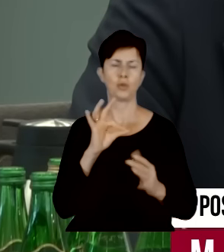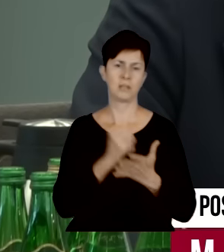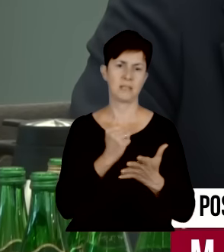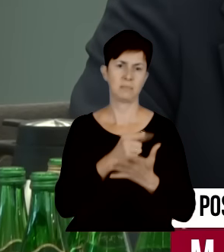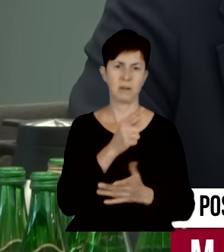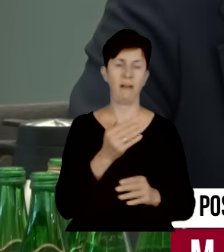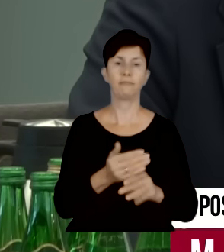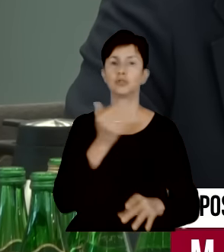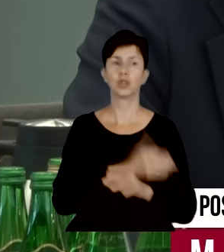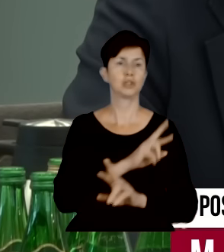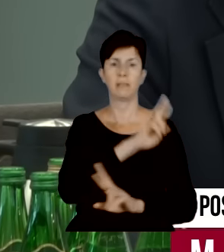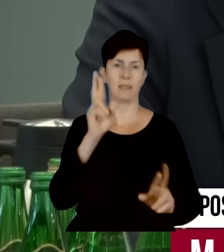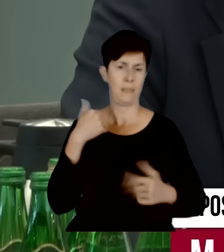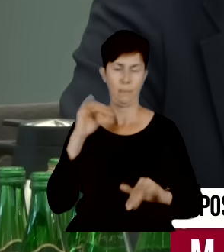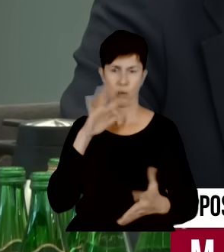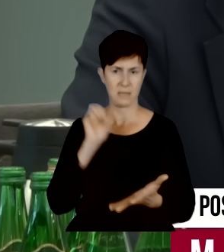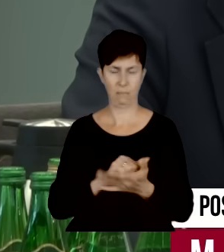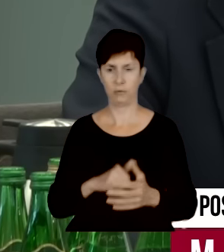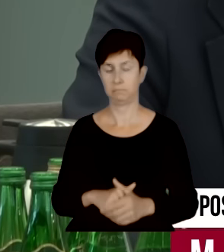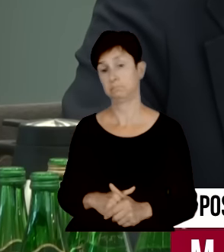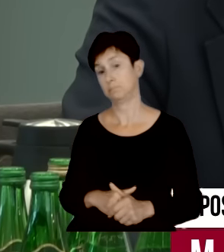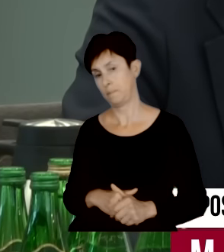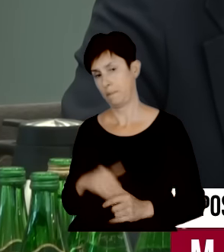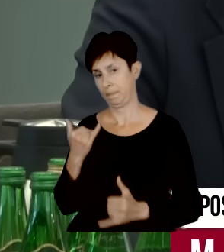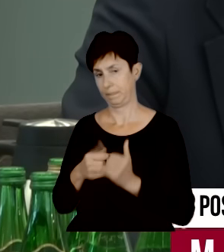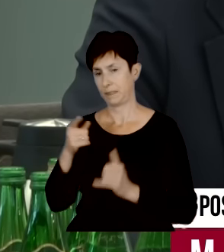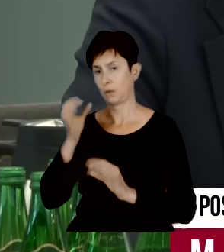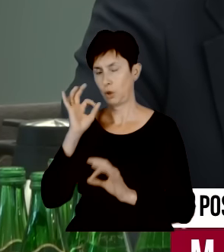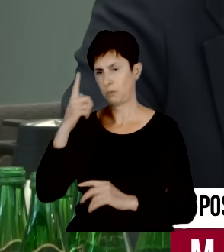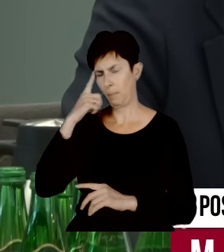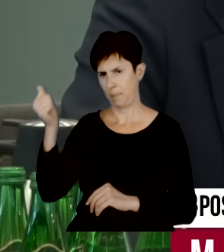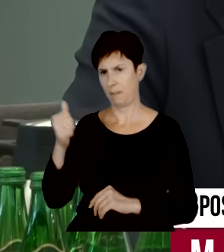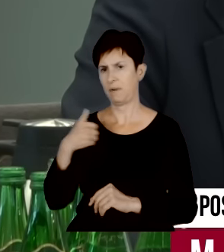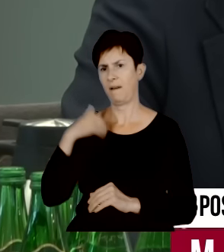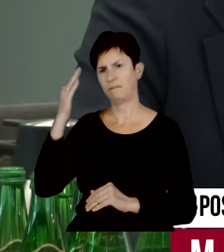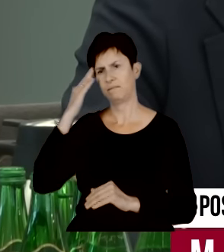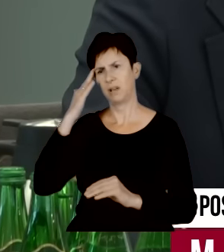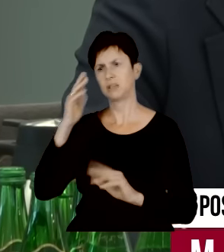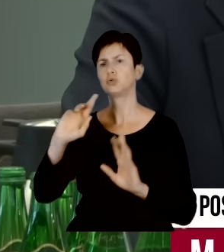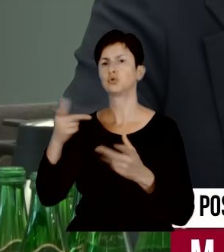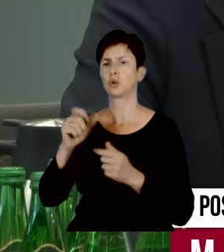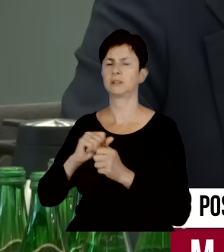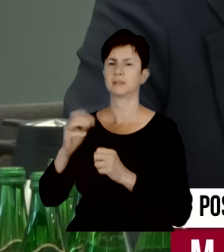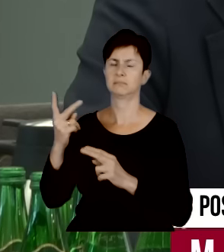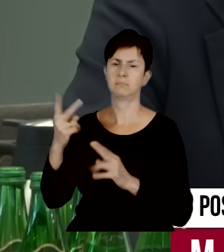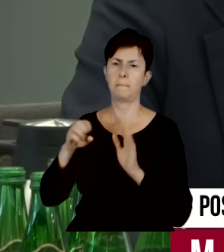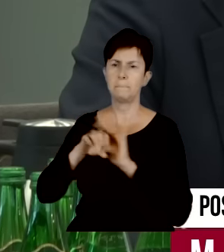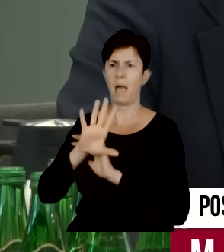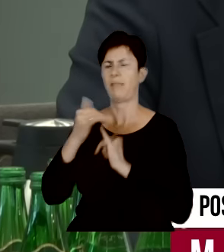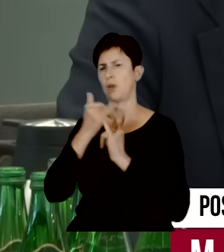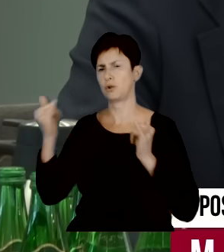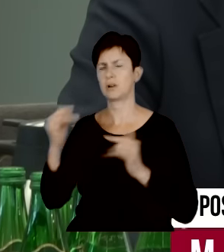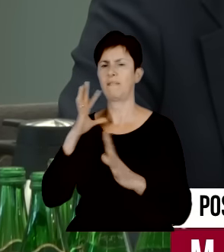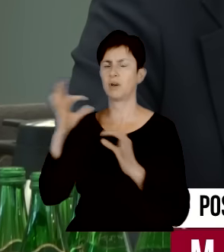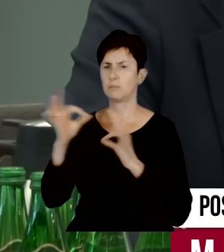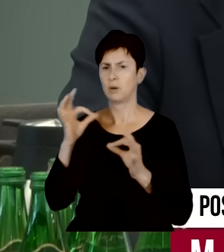nikt tym za bardzo nie zajmował dobrze skoro pan tak doskonale pamięta że czerpali państwo tą wiedzę z mediów ale także ze wszystkich tych informacji że